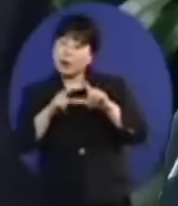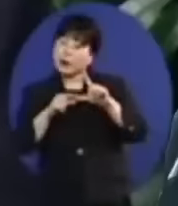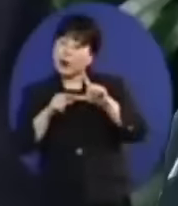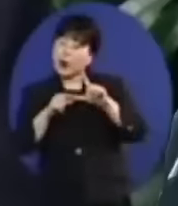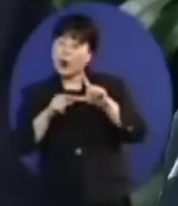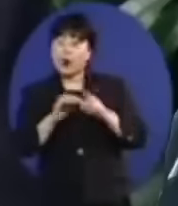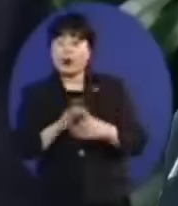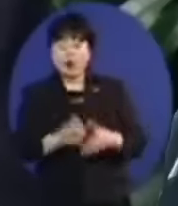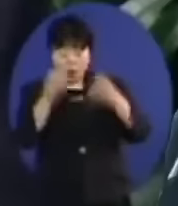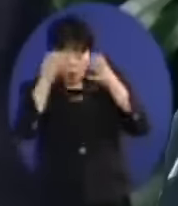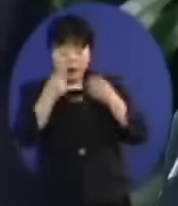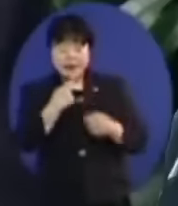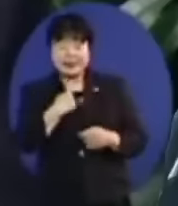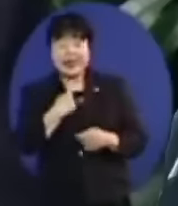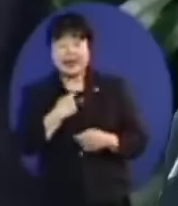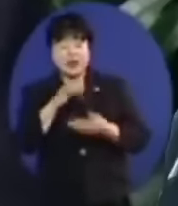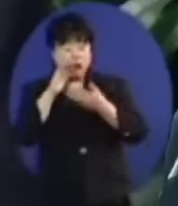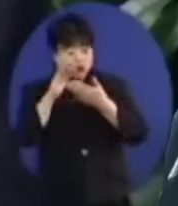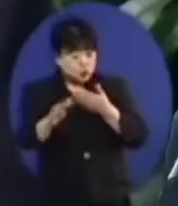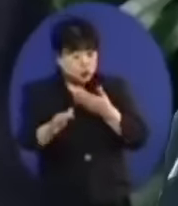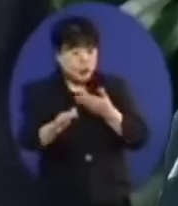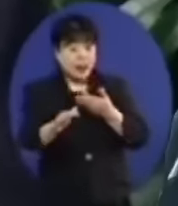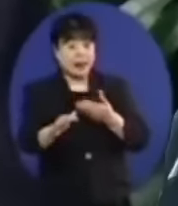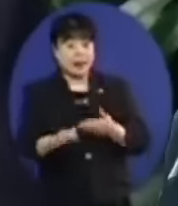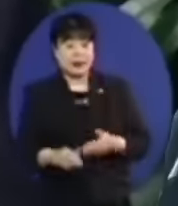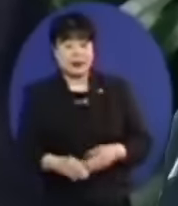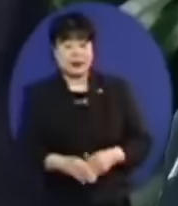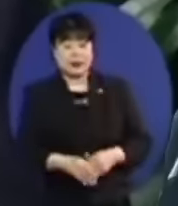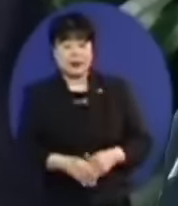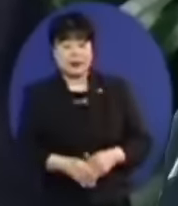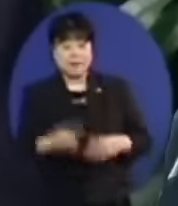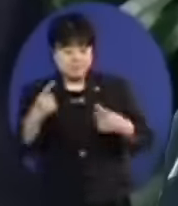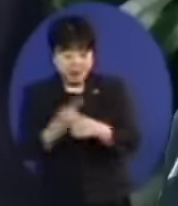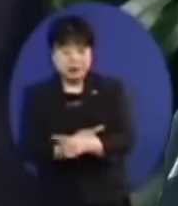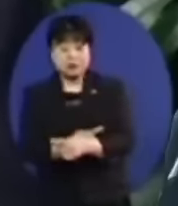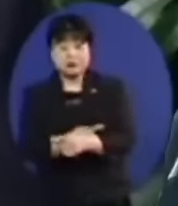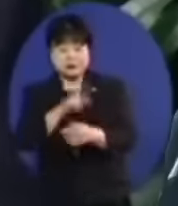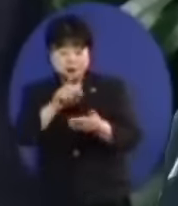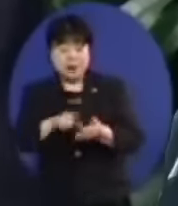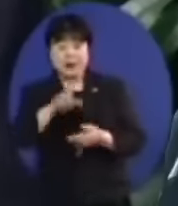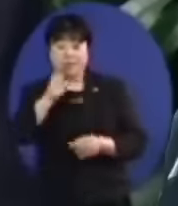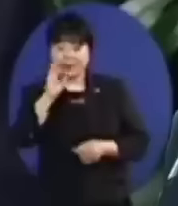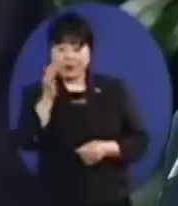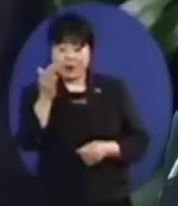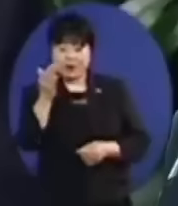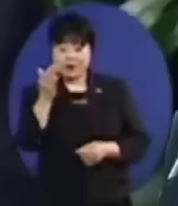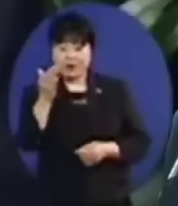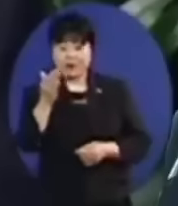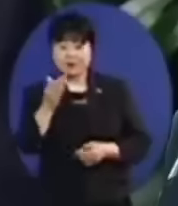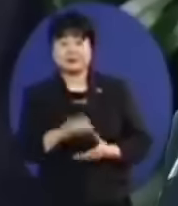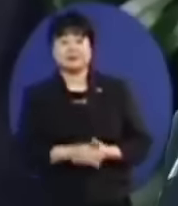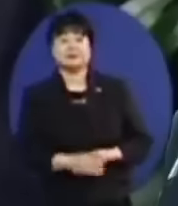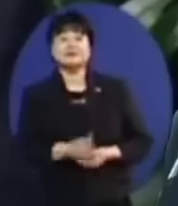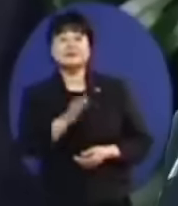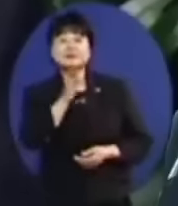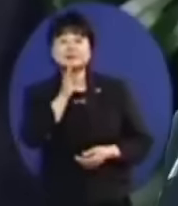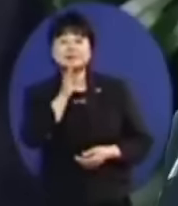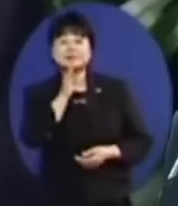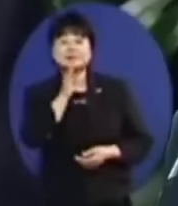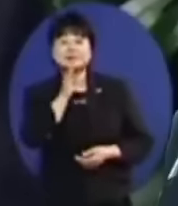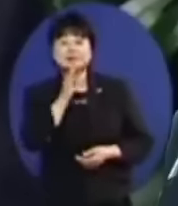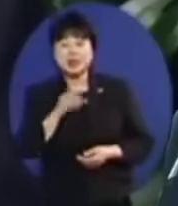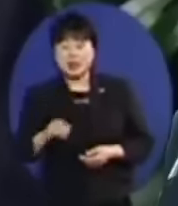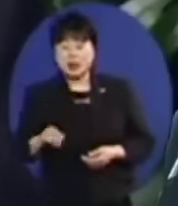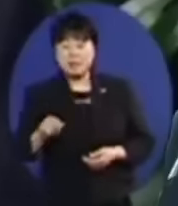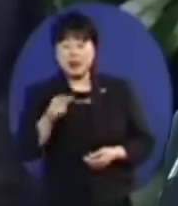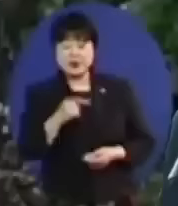대개가 고난이 다가왔을 때 우리 인생의 터닝 포인트가 오는 것입니다. 우리 인생이 들어서는 것입니다. 번데기가